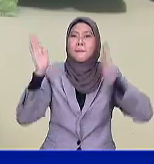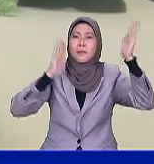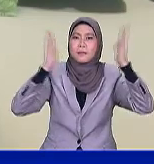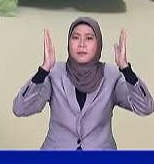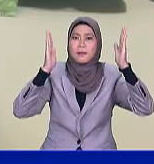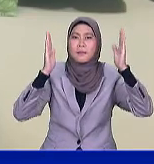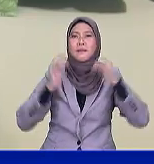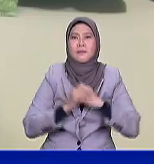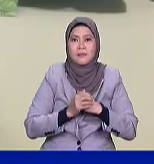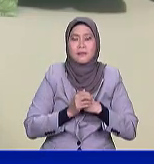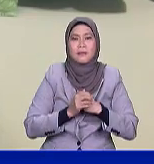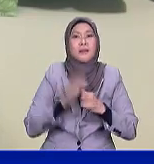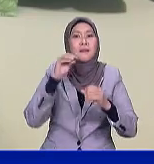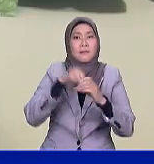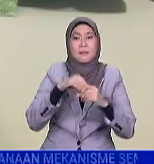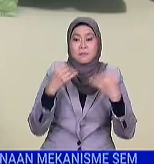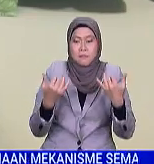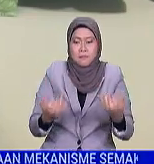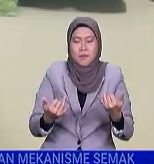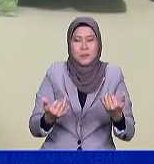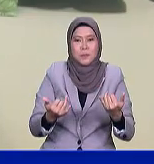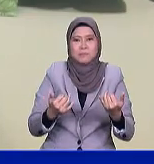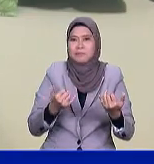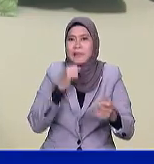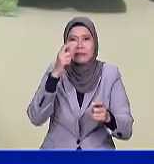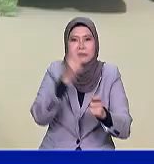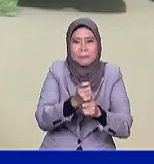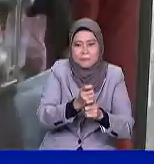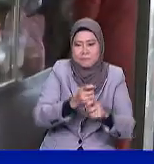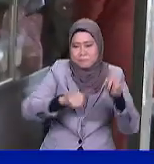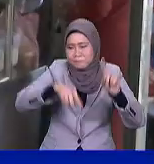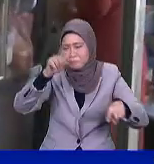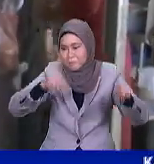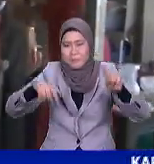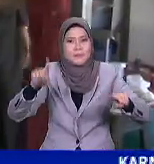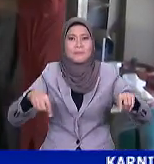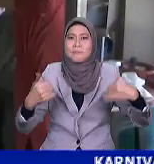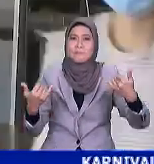terutamanya di dalam keadaan yang tidak menentu seperti sekarang.